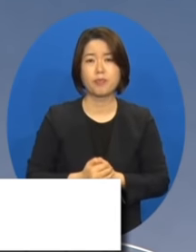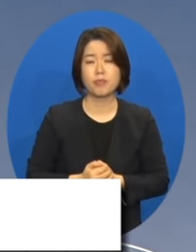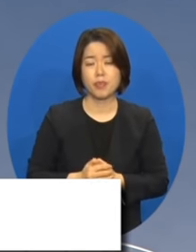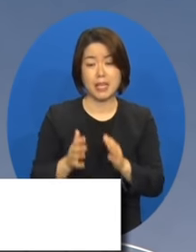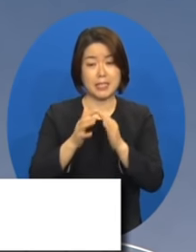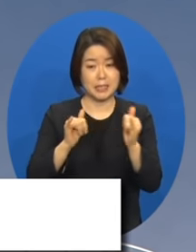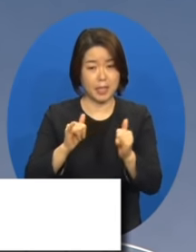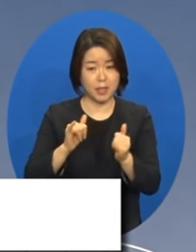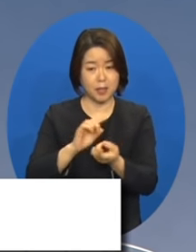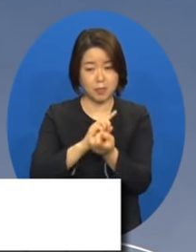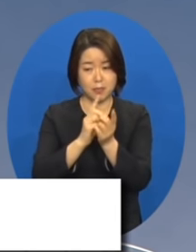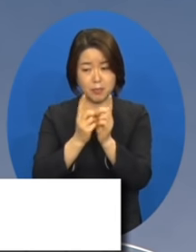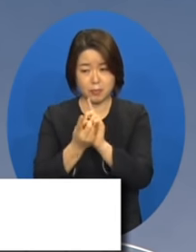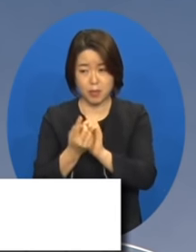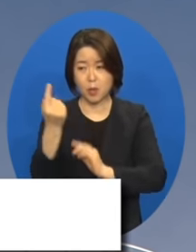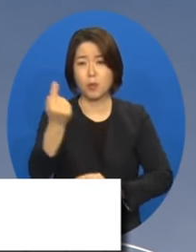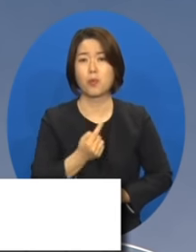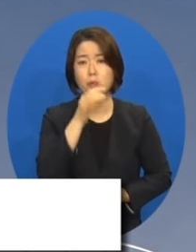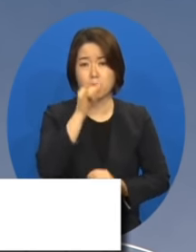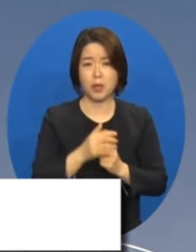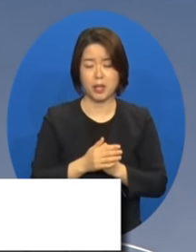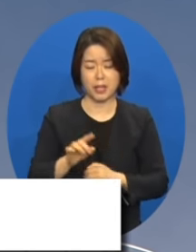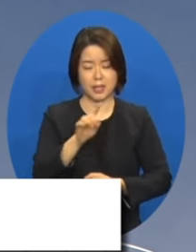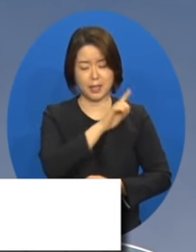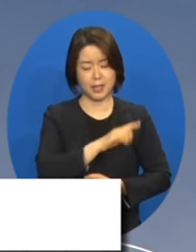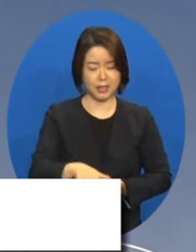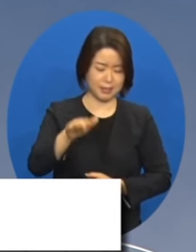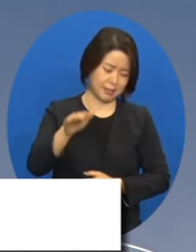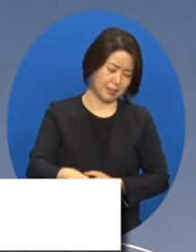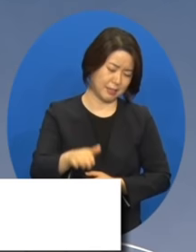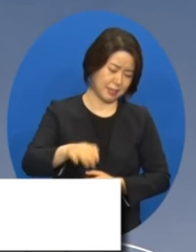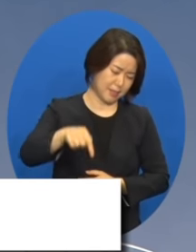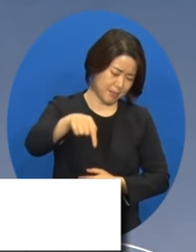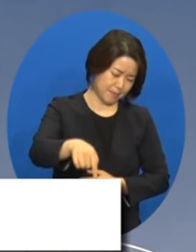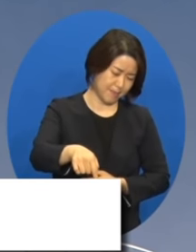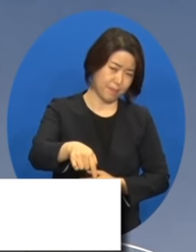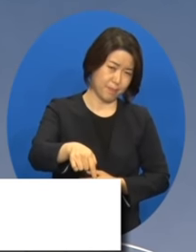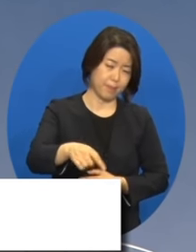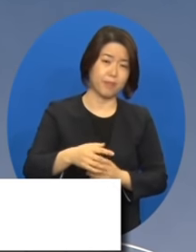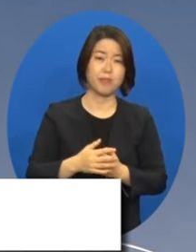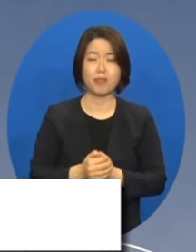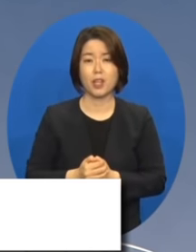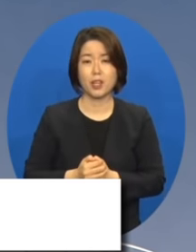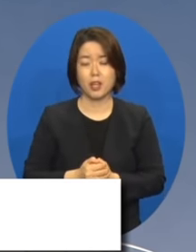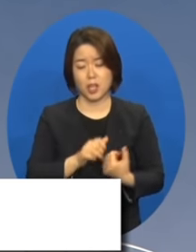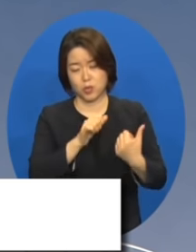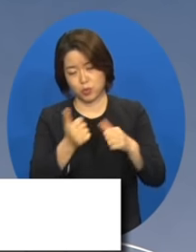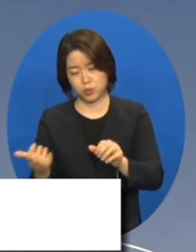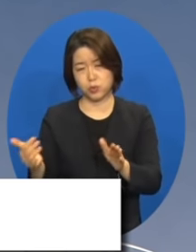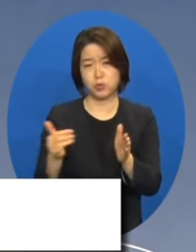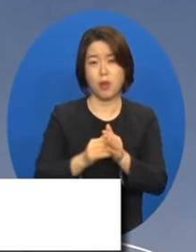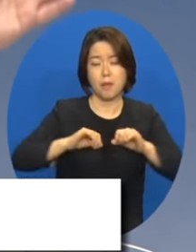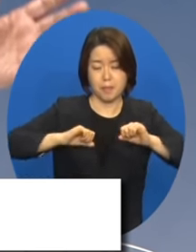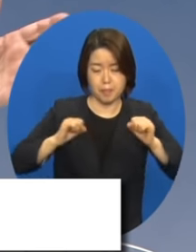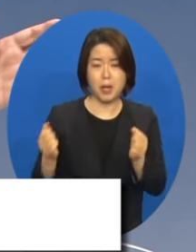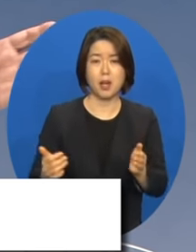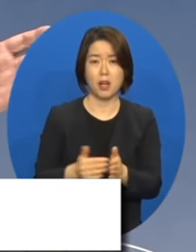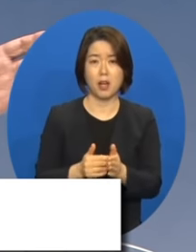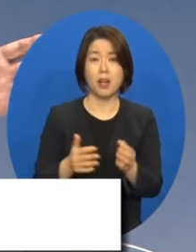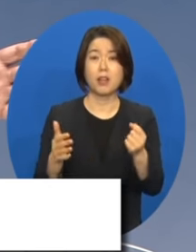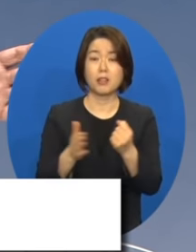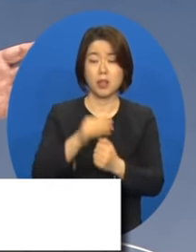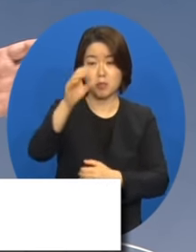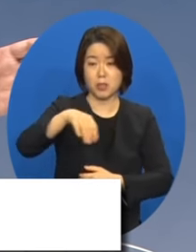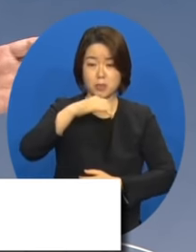다음이 되셨어요 가장 낮은 곳으로 그리고 죽기까지 복종하여 씁니다 그래서 십자가에